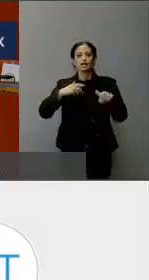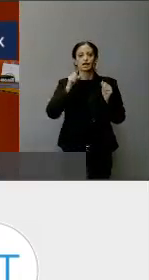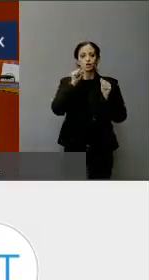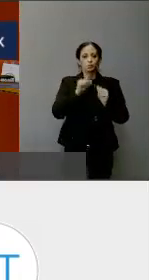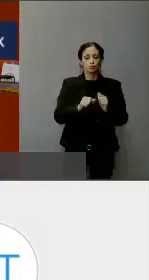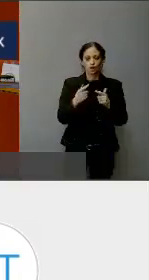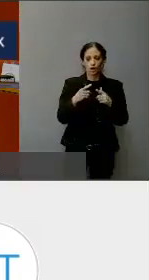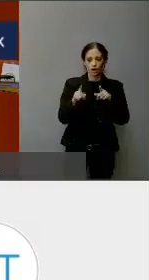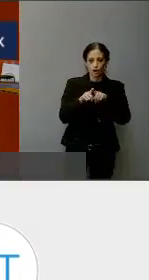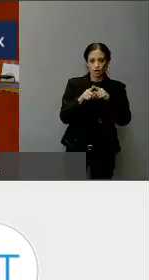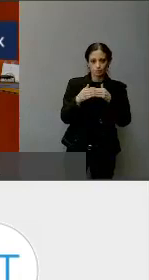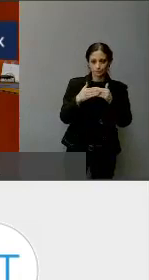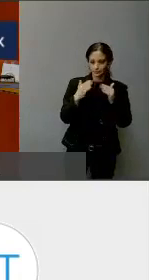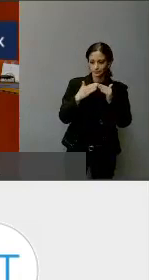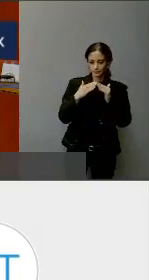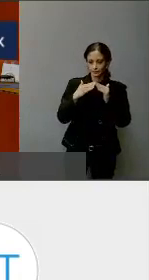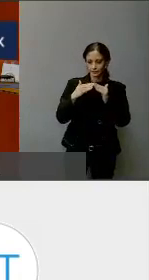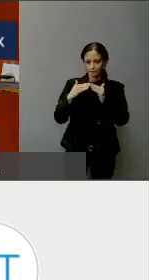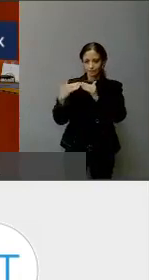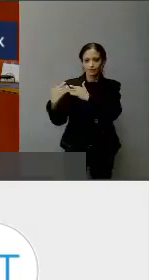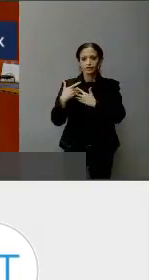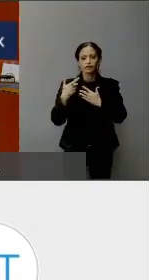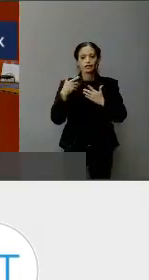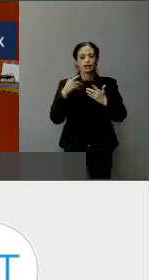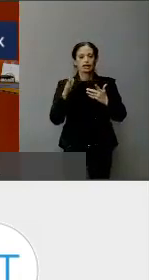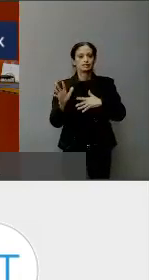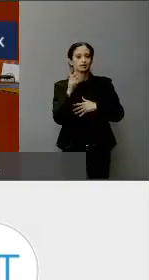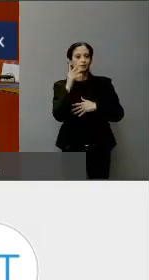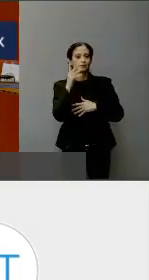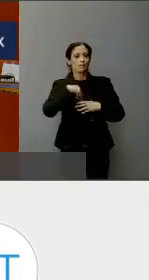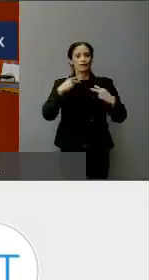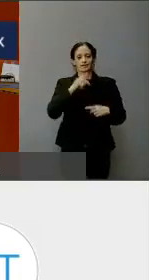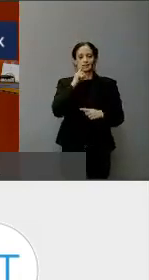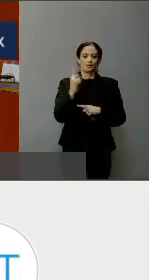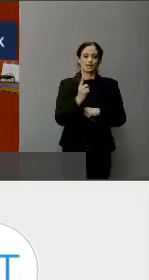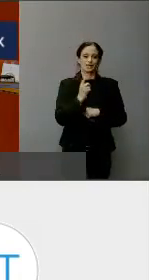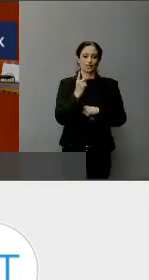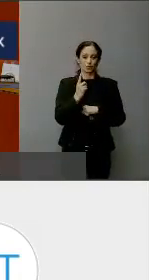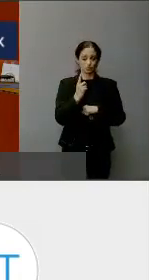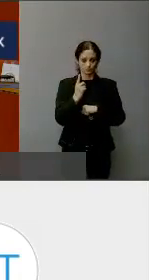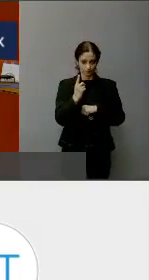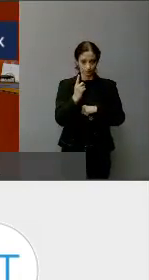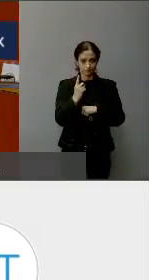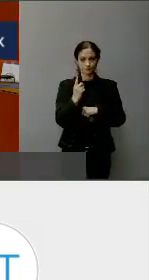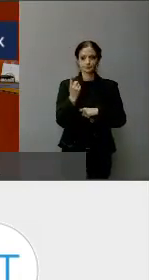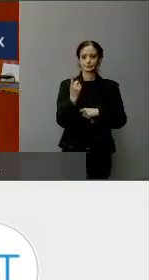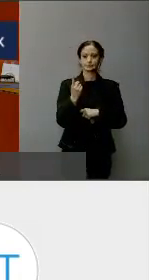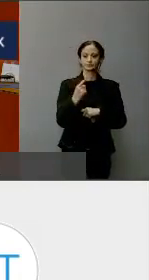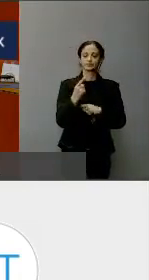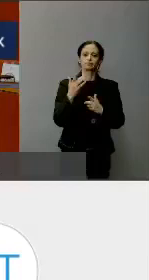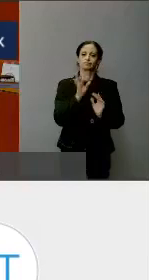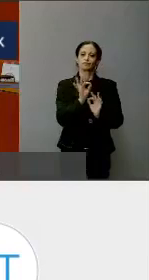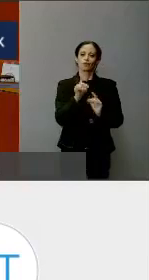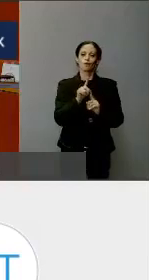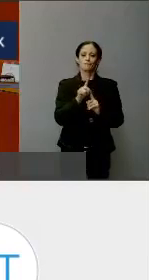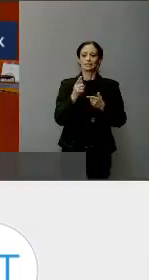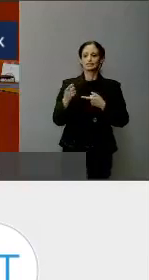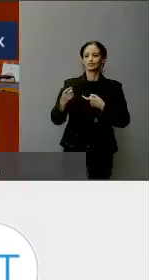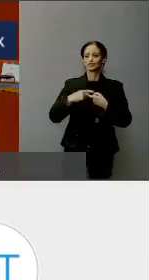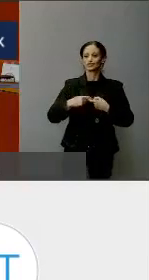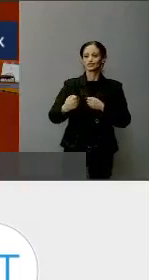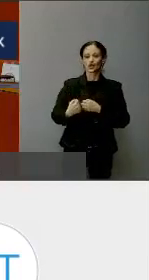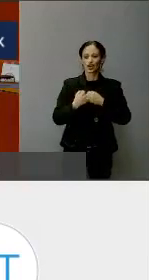fiato sul collo dell'altra evidentemente si stava meglio evidentemente si avvertiva di più la solidarietà